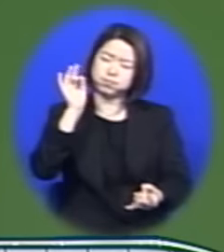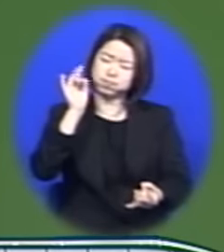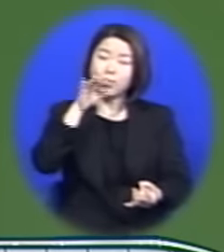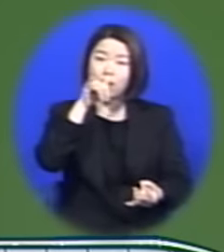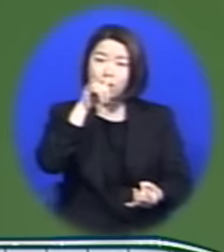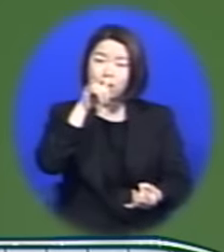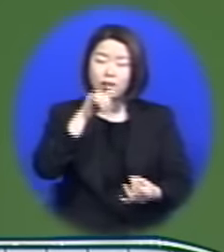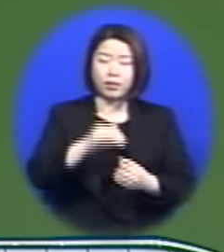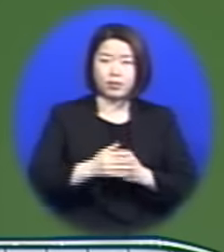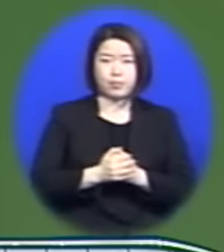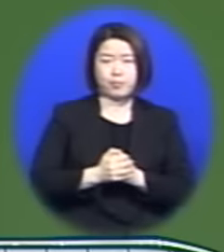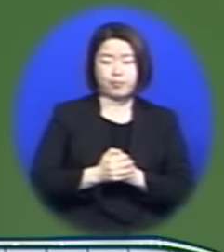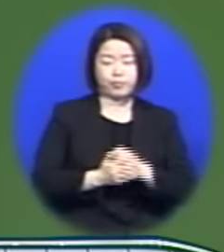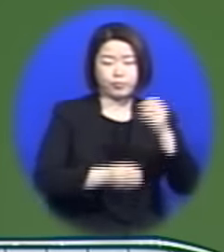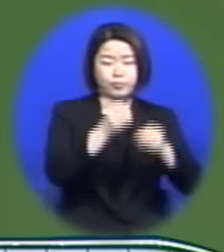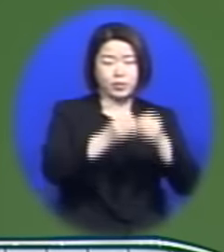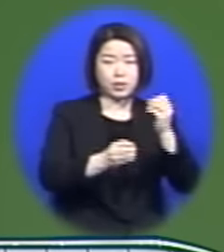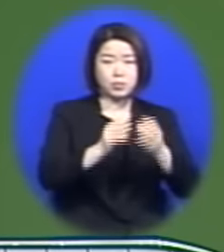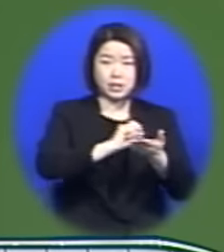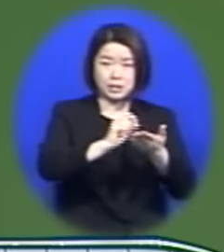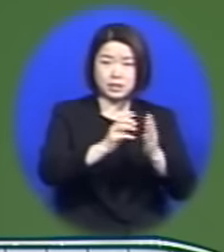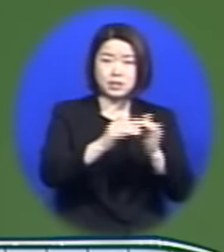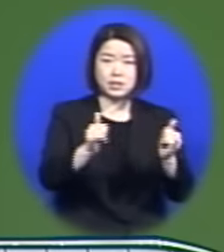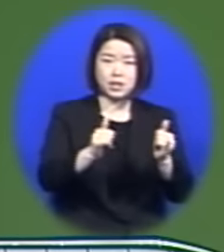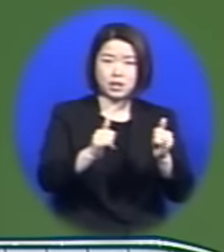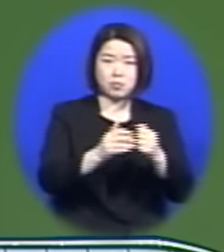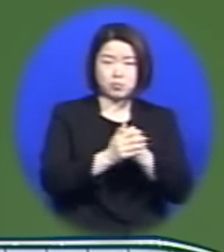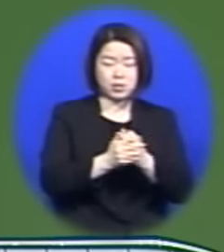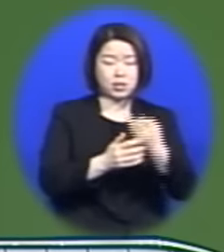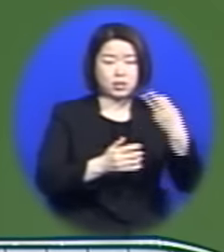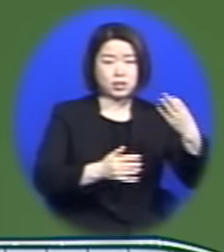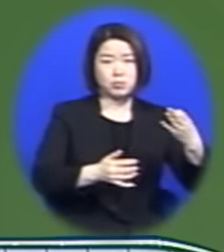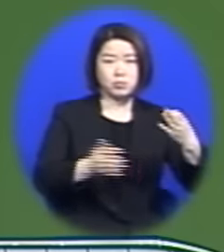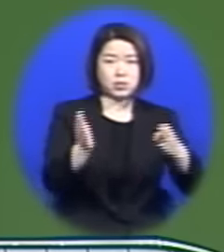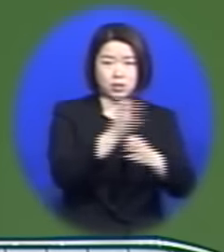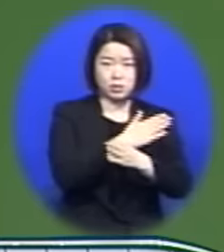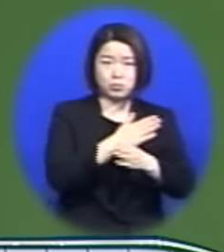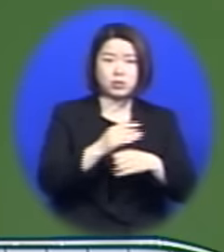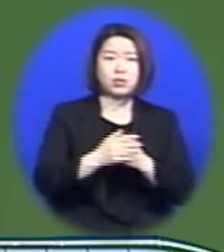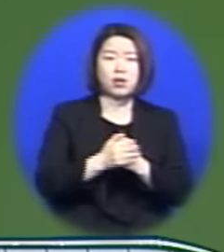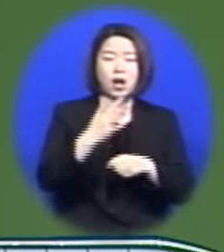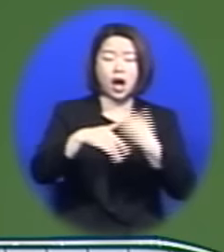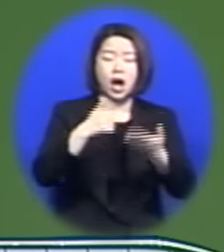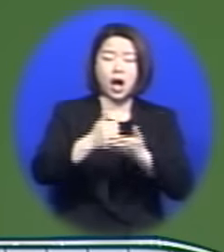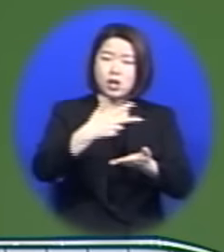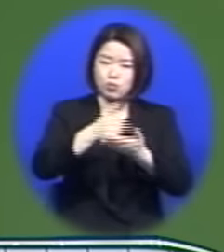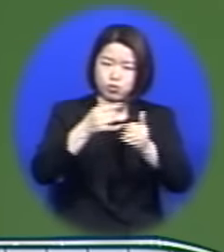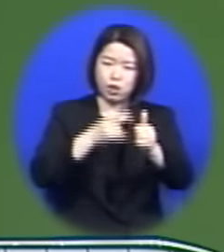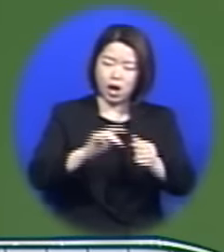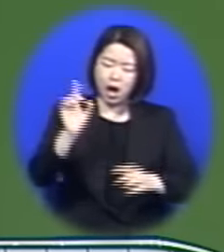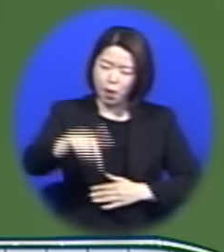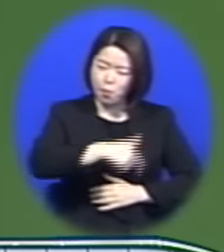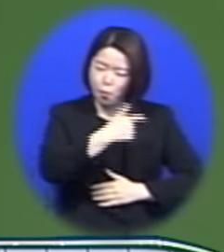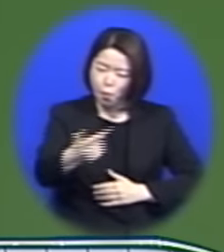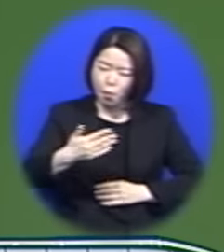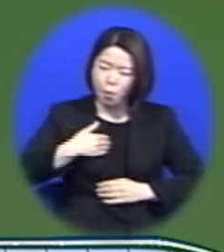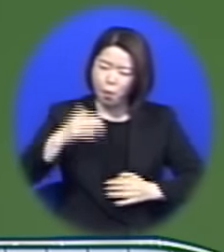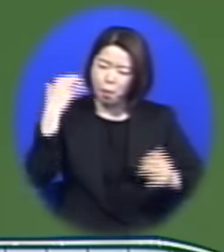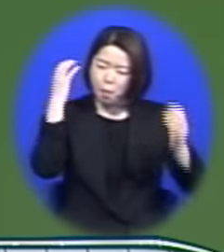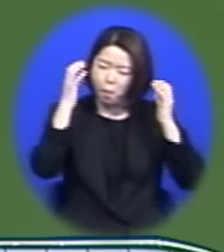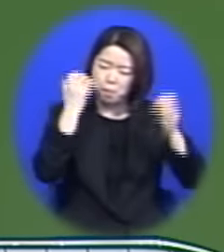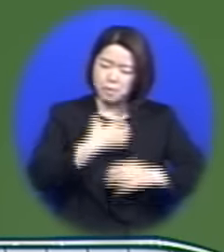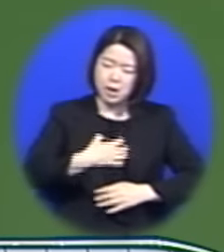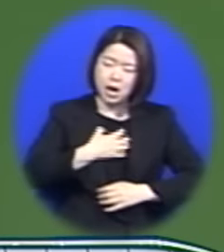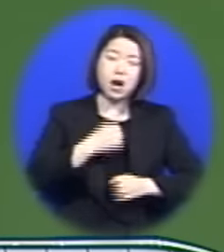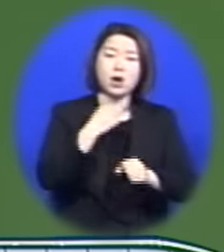말 시핀 기자가 14절부터 이렇게 말합니다 하나님 주님께서는 온종일 나를 괴롭히며